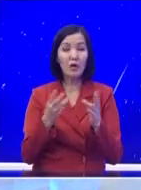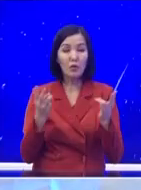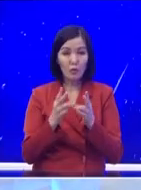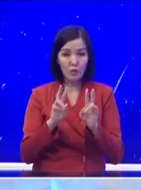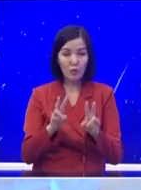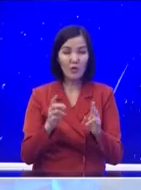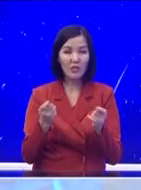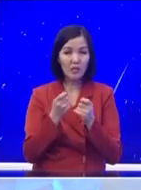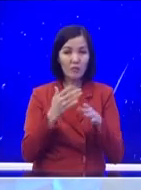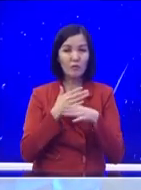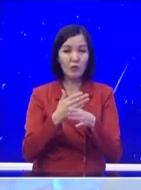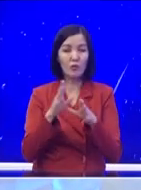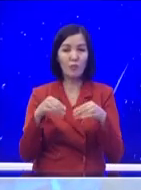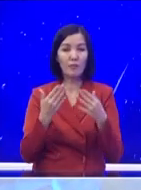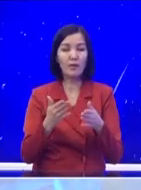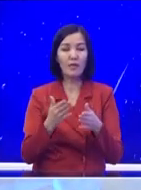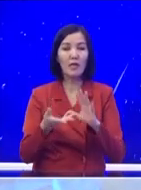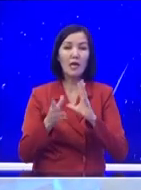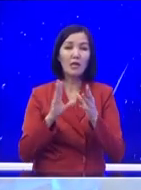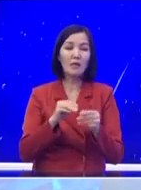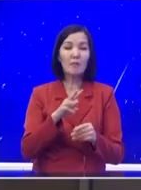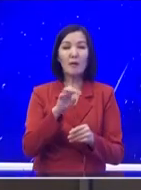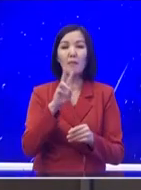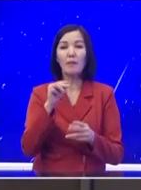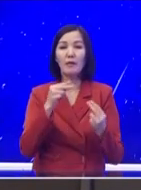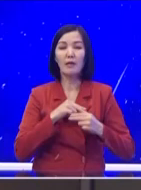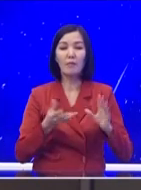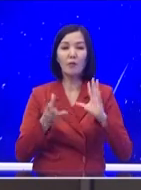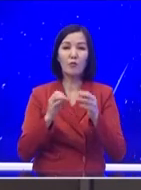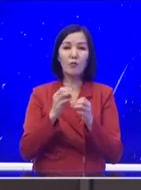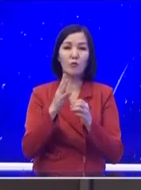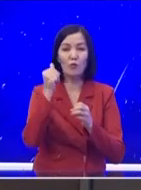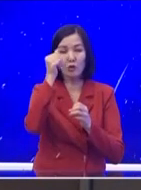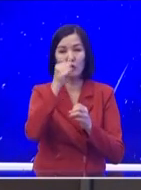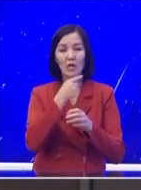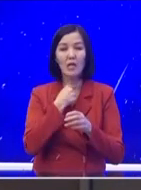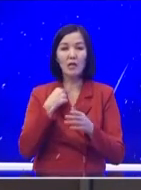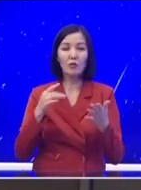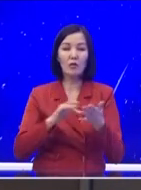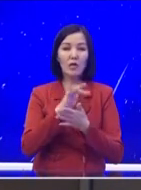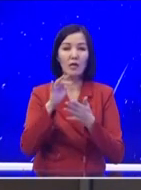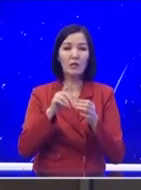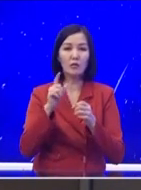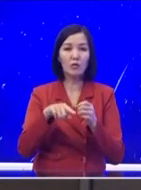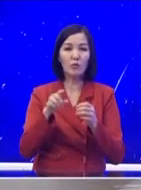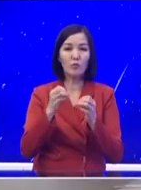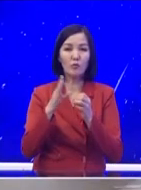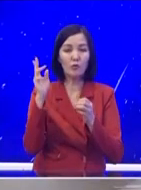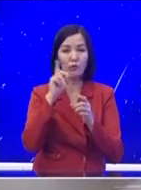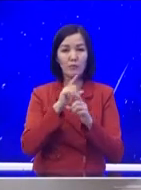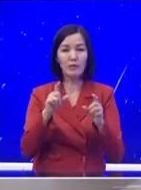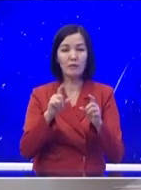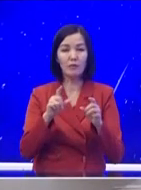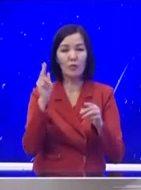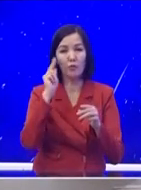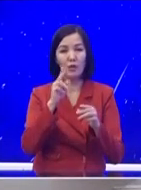септігін тигізеді дейді. Жалпы Мақпал Бердіғазықызының еңбек өтілі 14 жыл. Талдықорған қаласындағы номері 14-ші орта мектеп